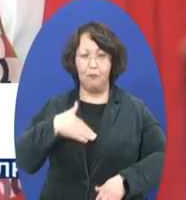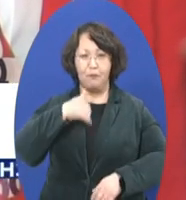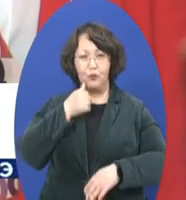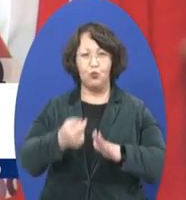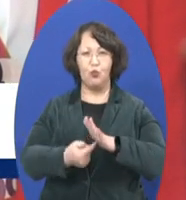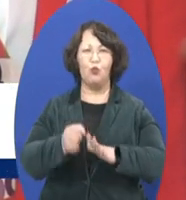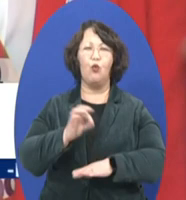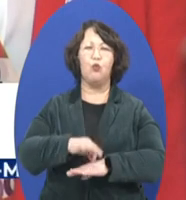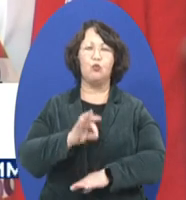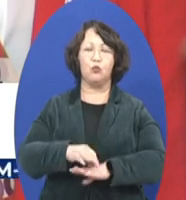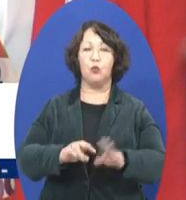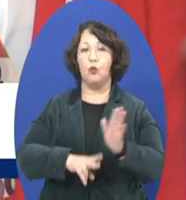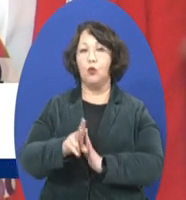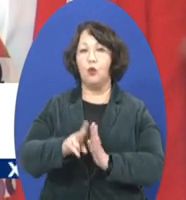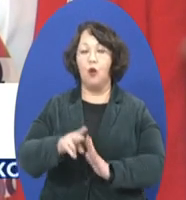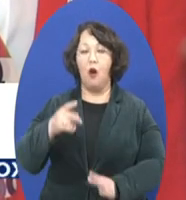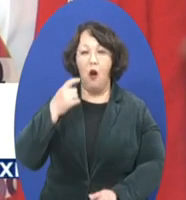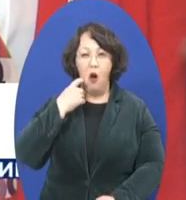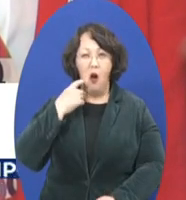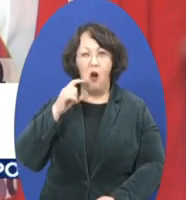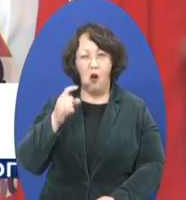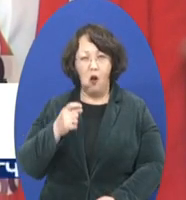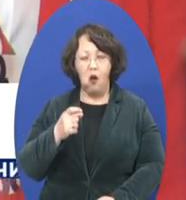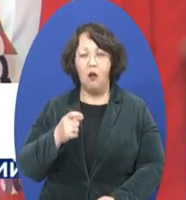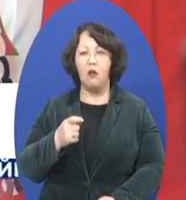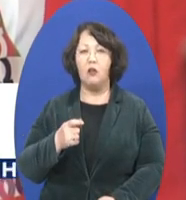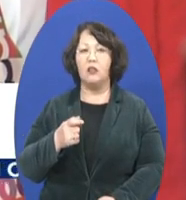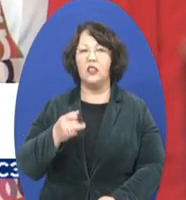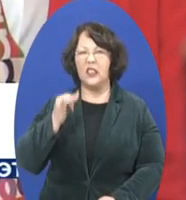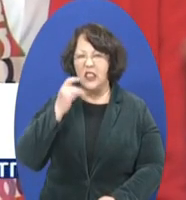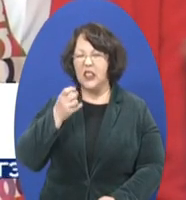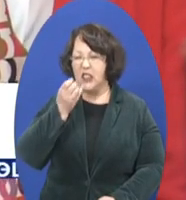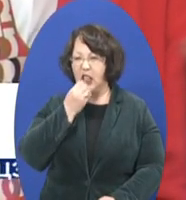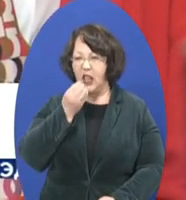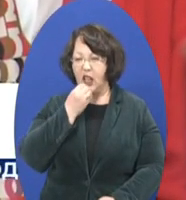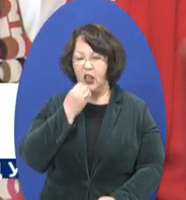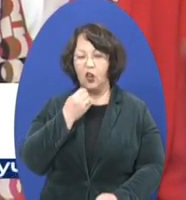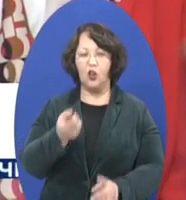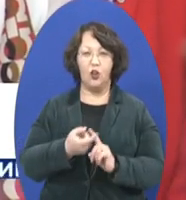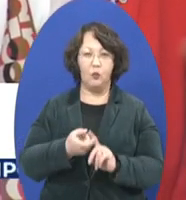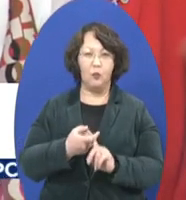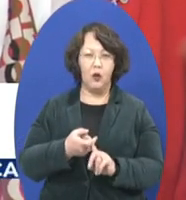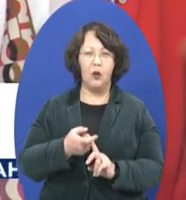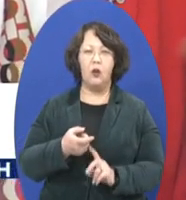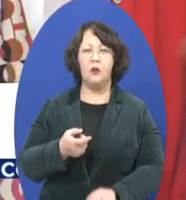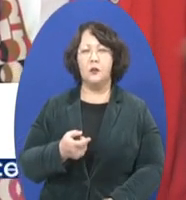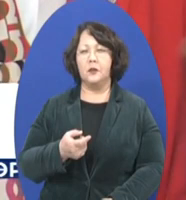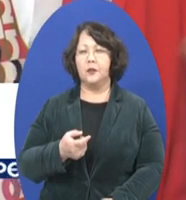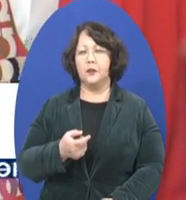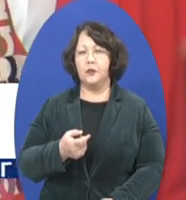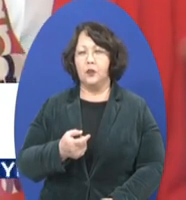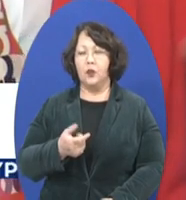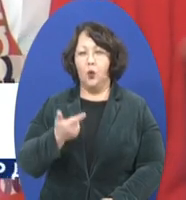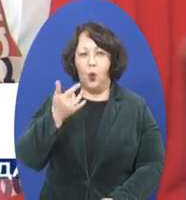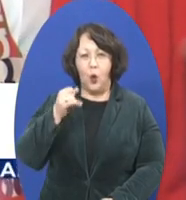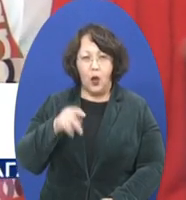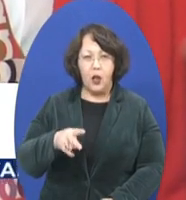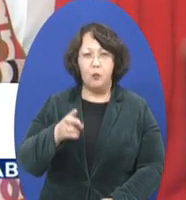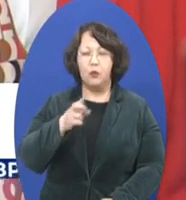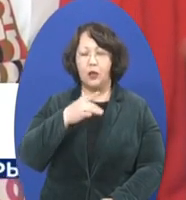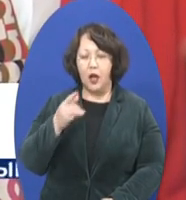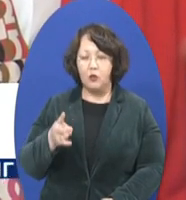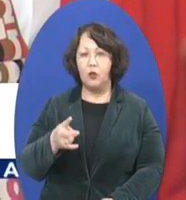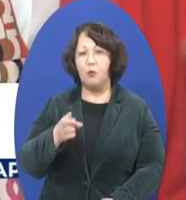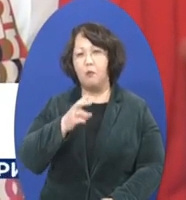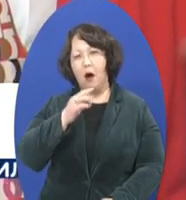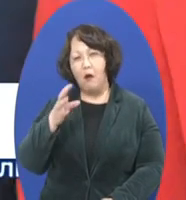чихэрлэг хүнсний гурилан бүтээгдэхүүн маш их идэж байгаатай холбоотой байгаа юм а. Тийм учраас бид энийг санаачлаад ер нь хэрэгжүүлэхгүйгээр асуудал бол